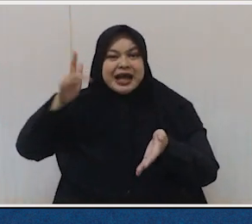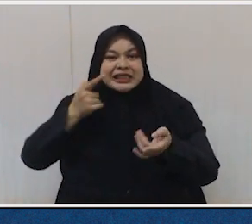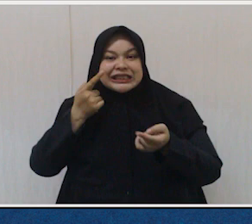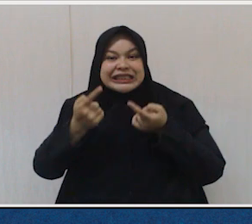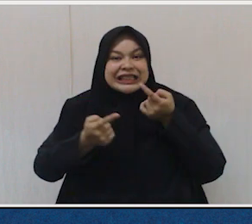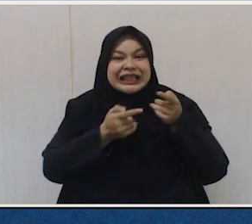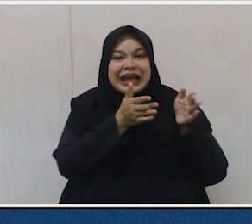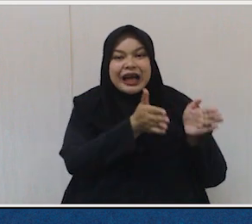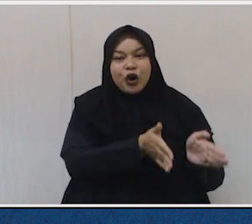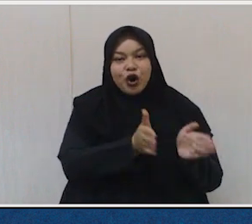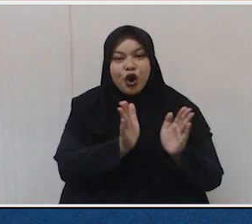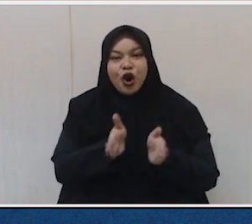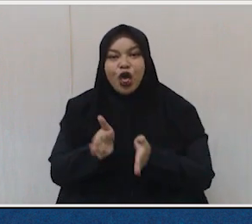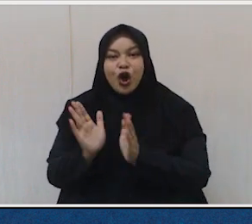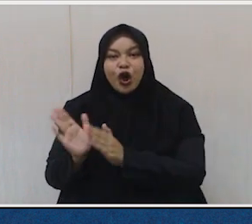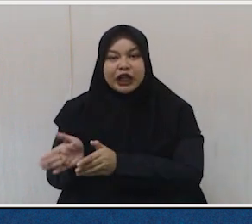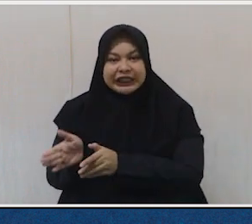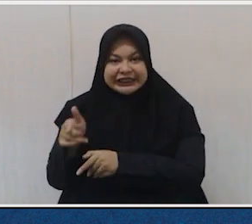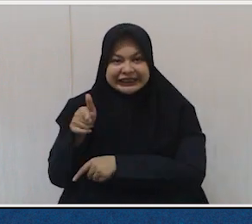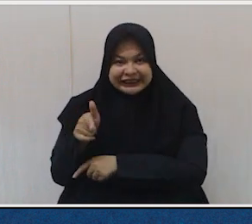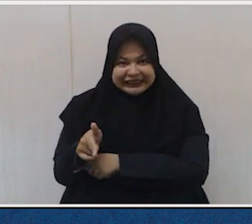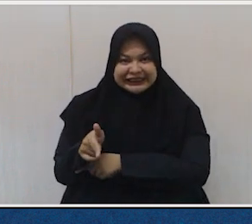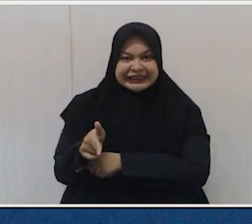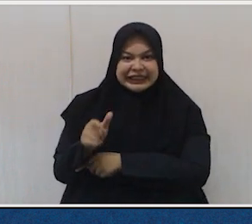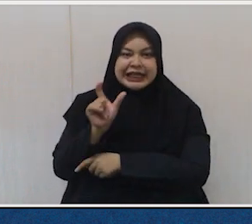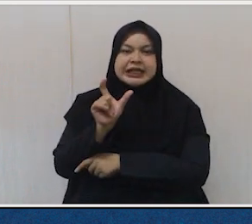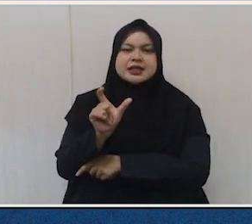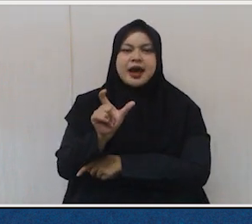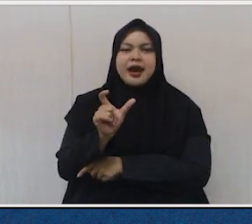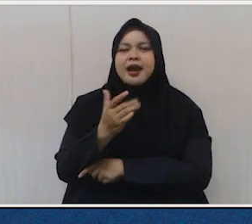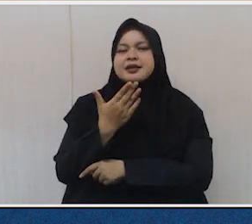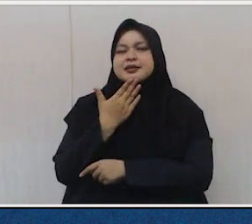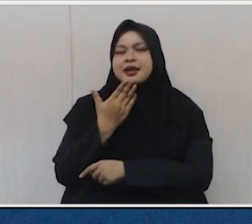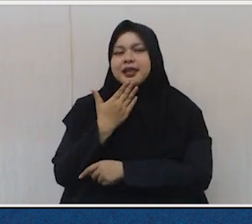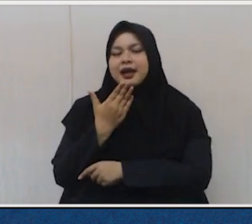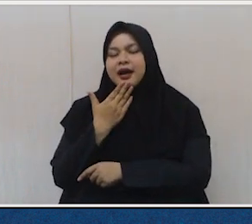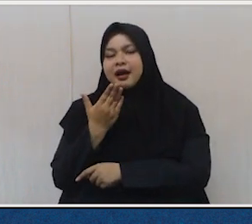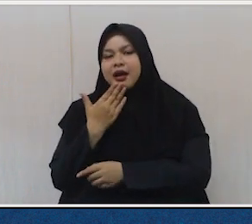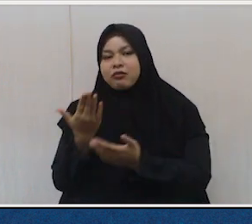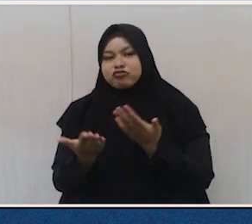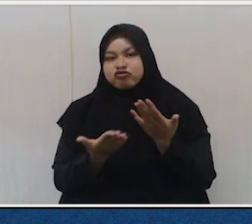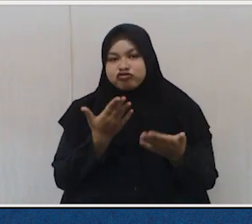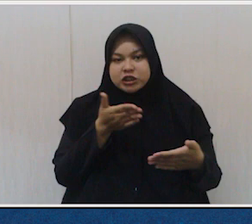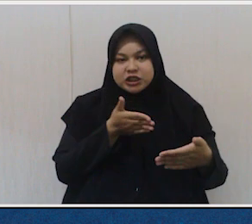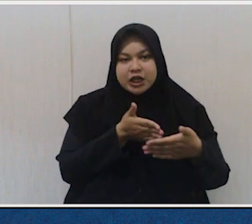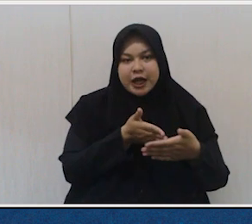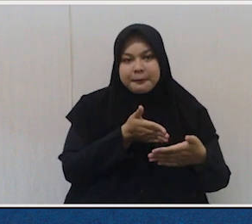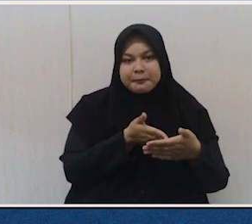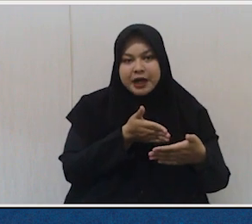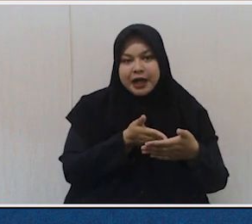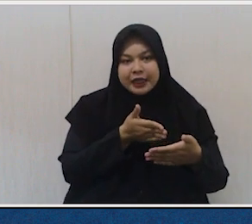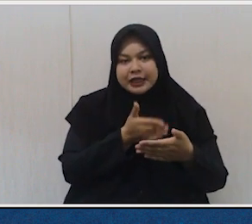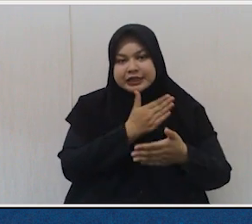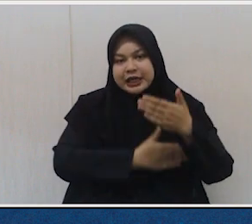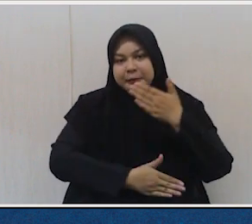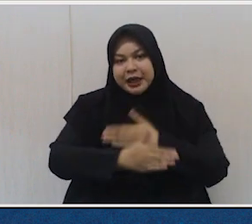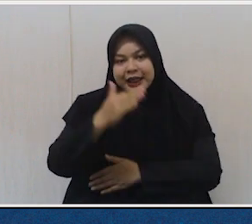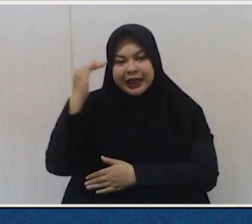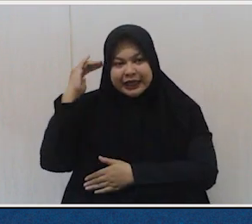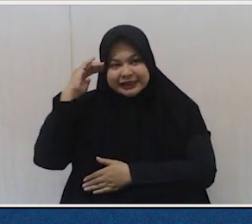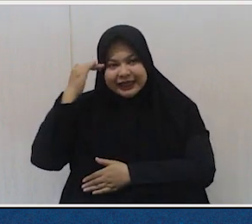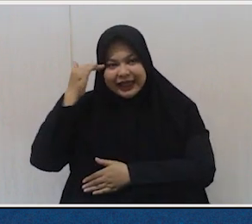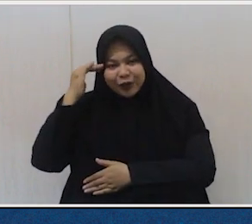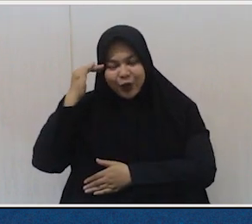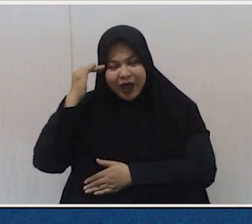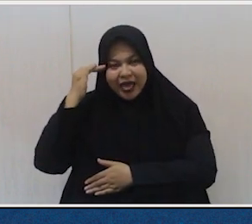kronologis misalkan dan itu dengan cara yang paling sederhana bagi mungkin dengan hambatan intelektual misalkan pada saat